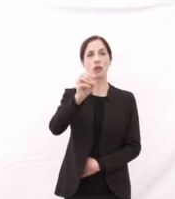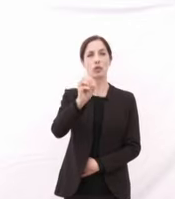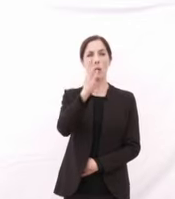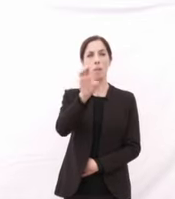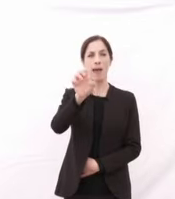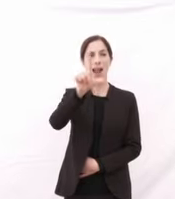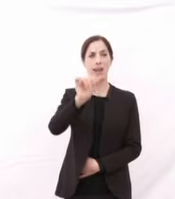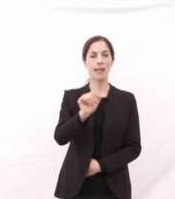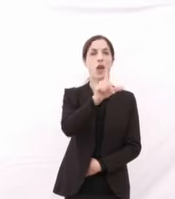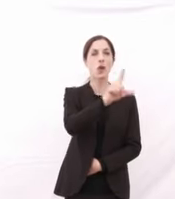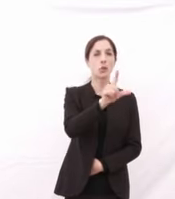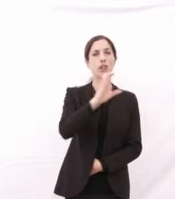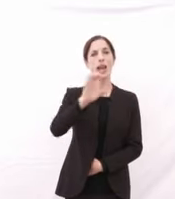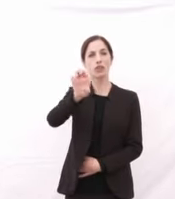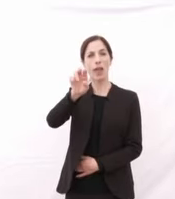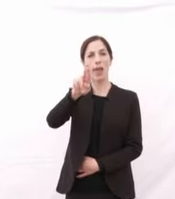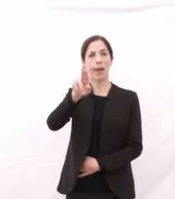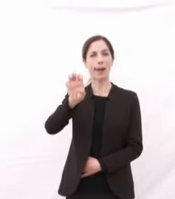Cerreto.